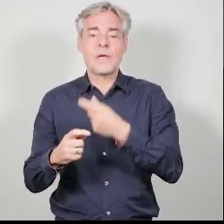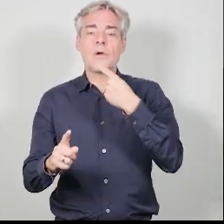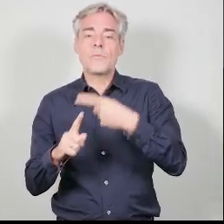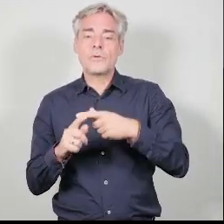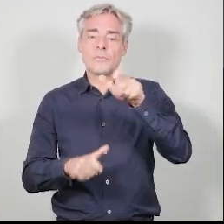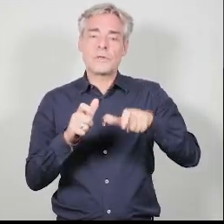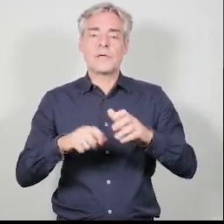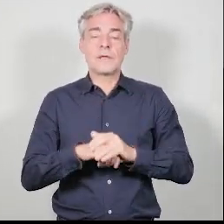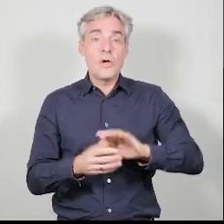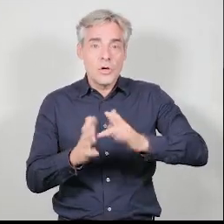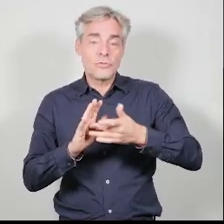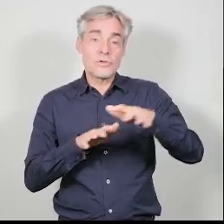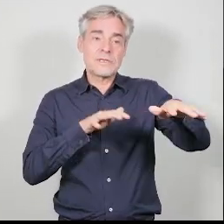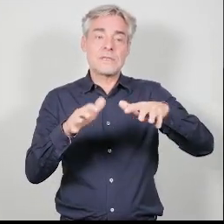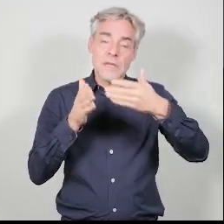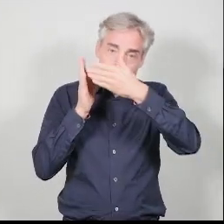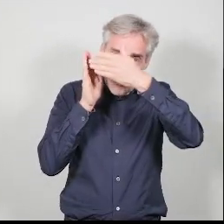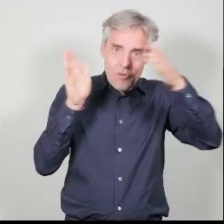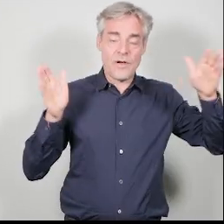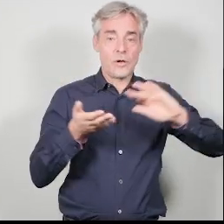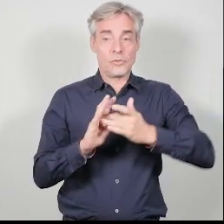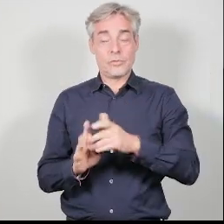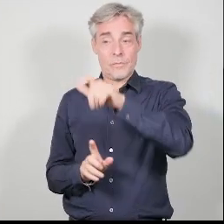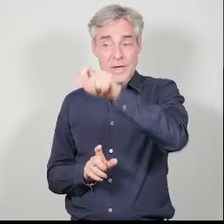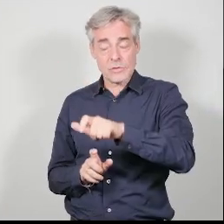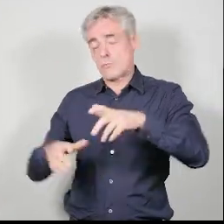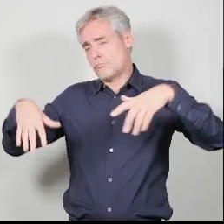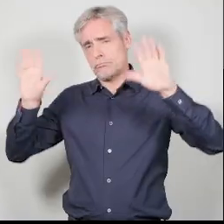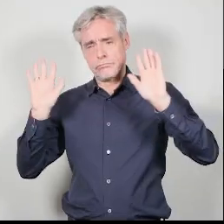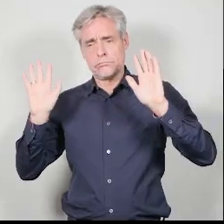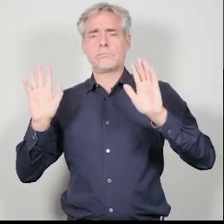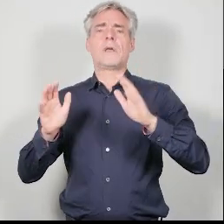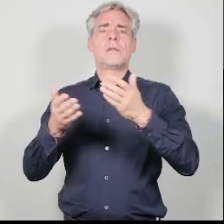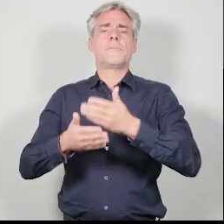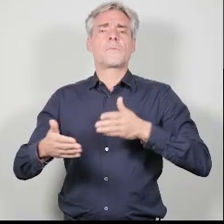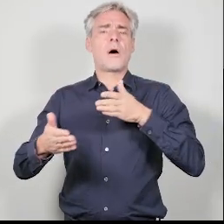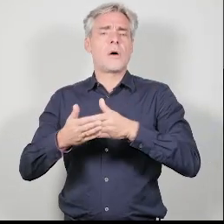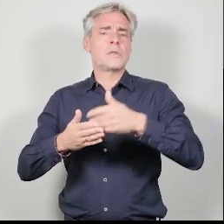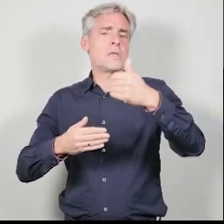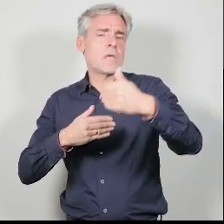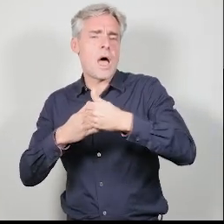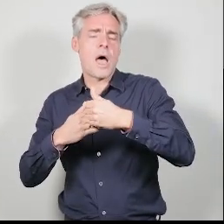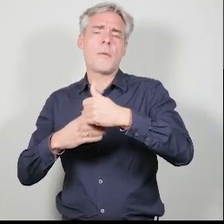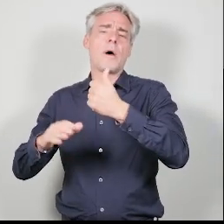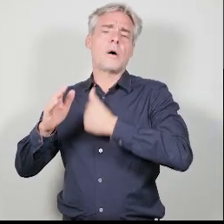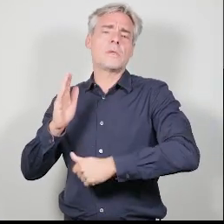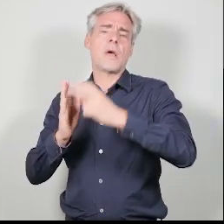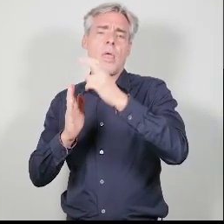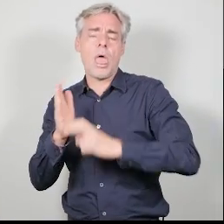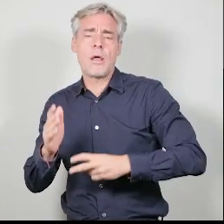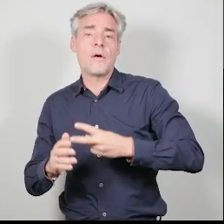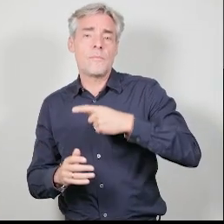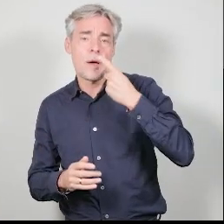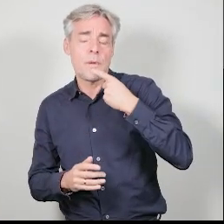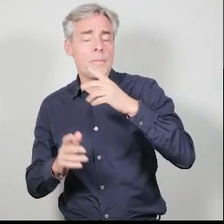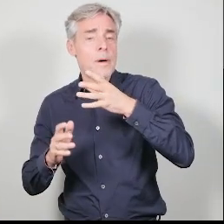le chakra de l'ensemble de notre système pour se dire que toute personne, qu'elle soit en situation de perte de parole verbale, peut